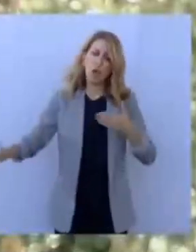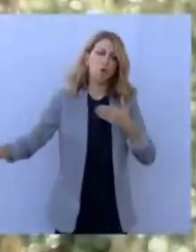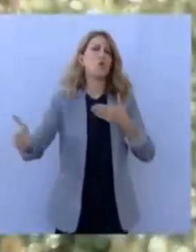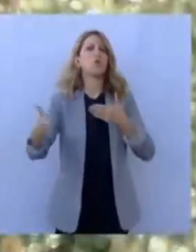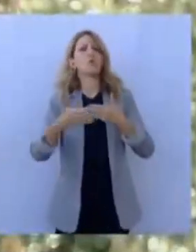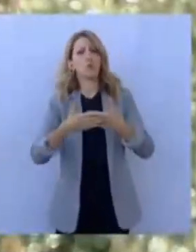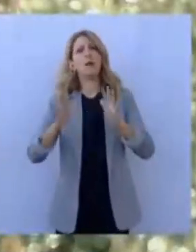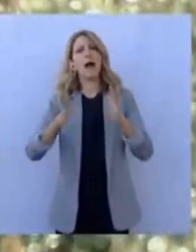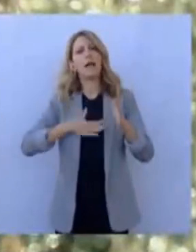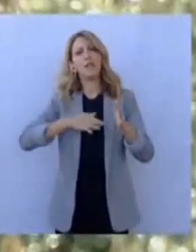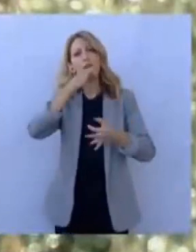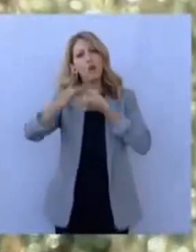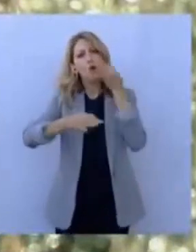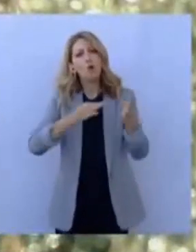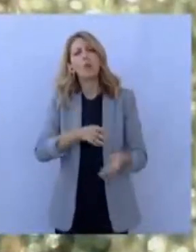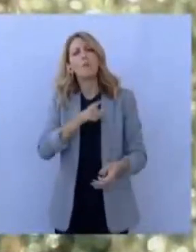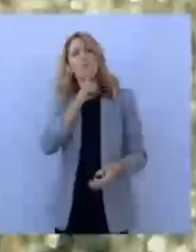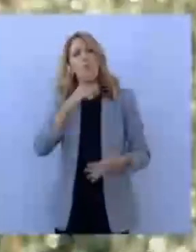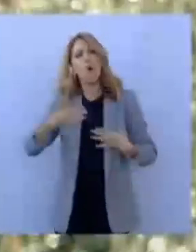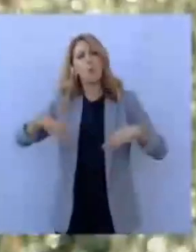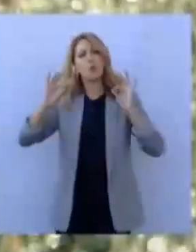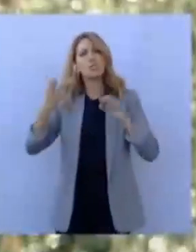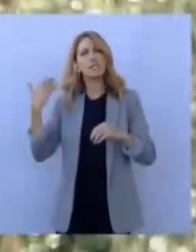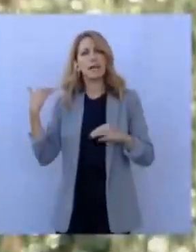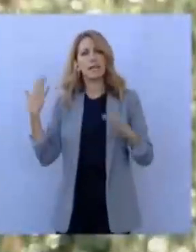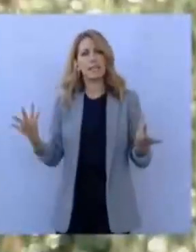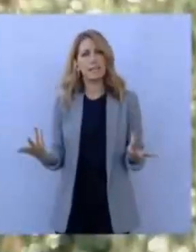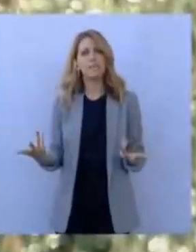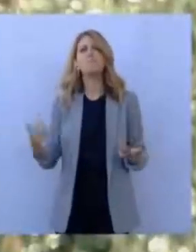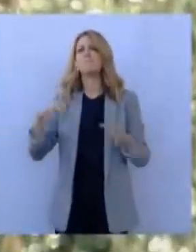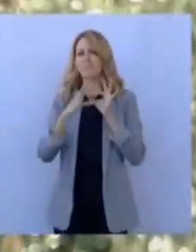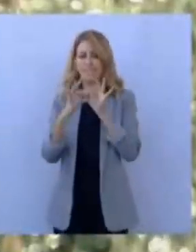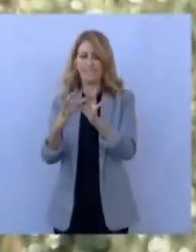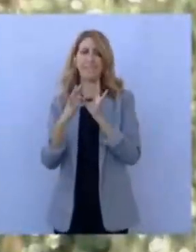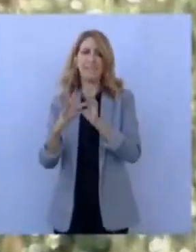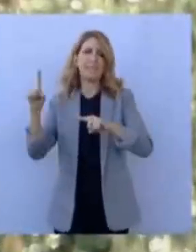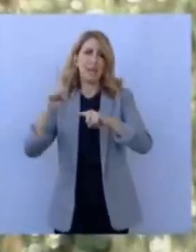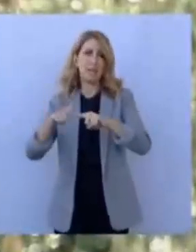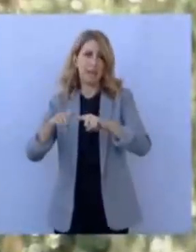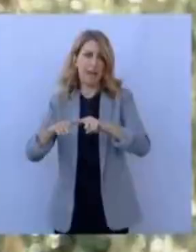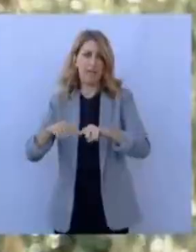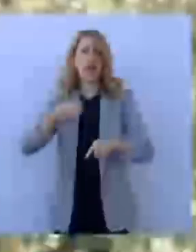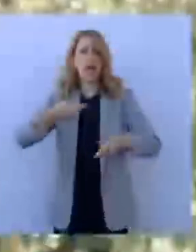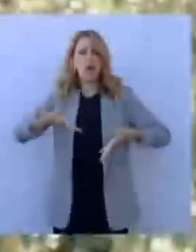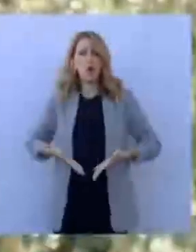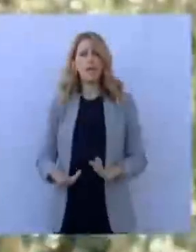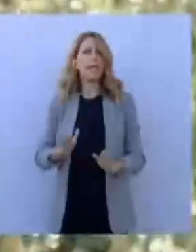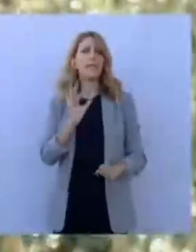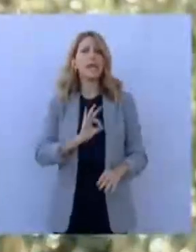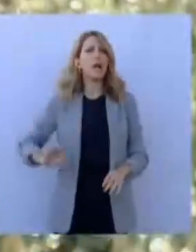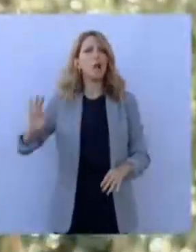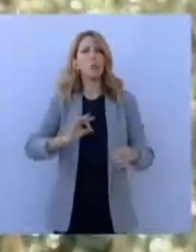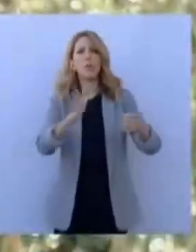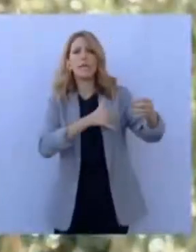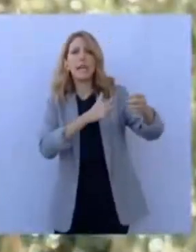my home country of Ireland, we have a lot of proverbs. But there is one old proverb that I think is very